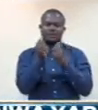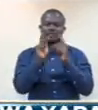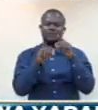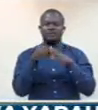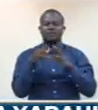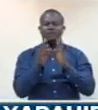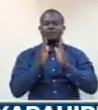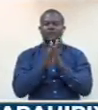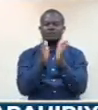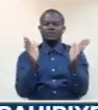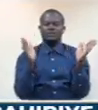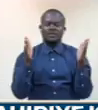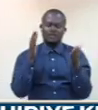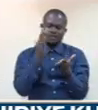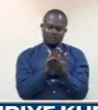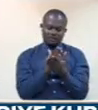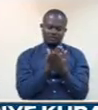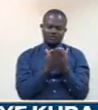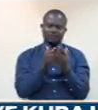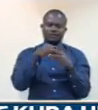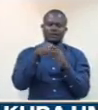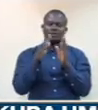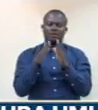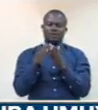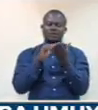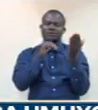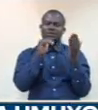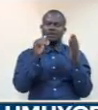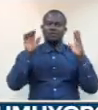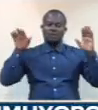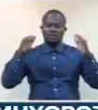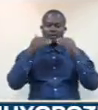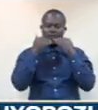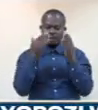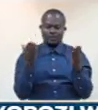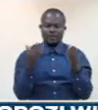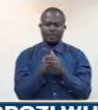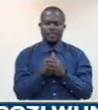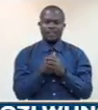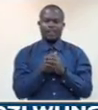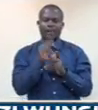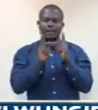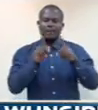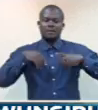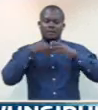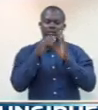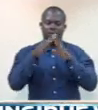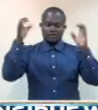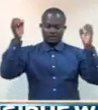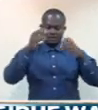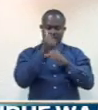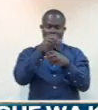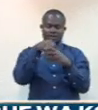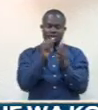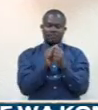mu buryo bwa rusange ziraparitse muri gare zo mu mujyi nta nyoni itamba abatuye mu mujyi wa Kigali